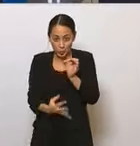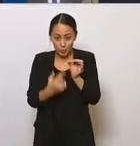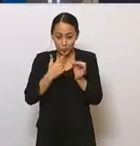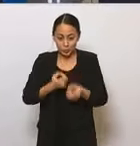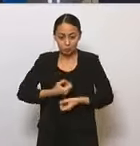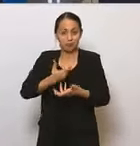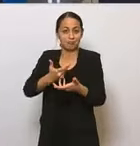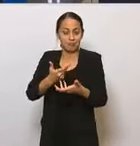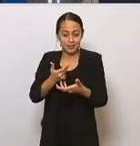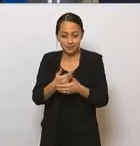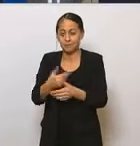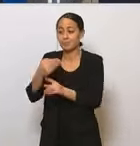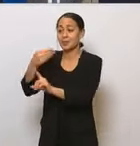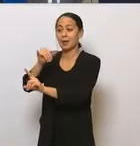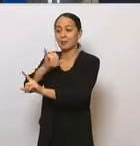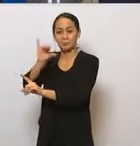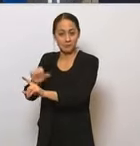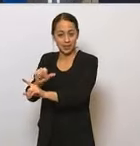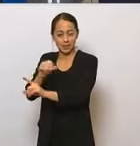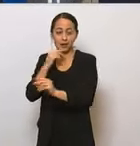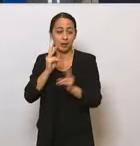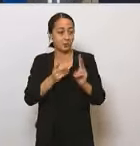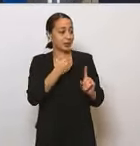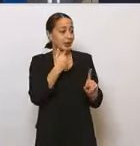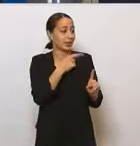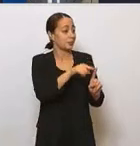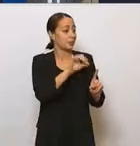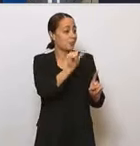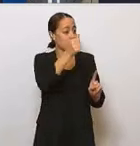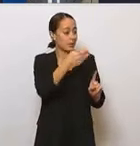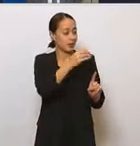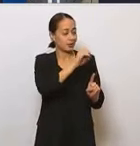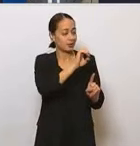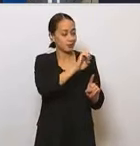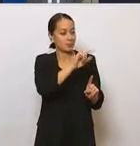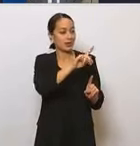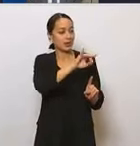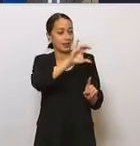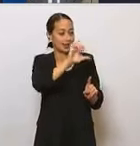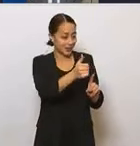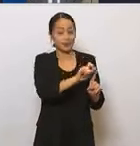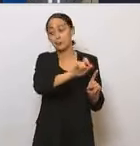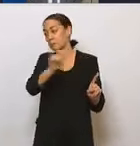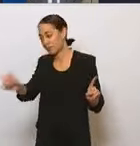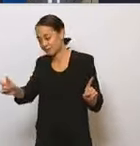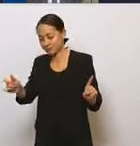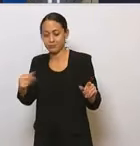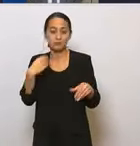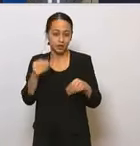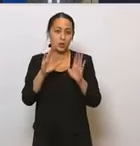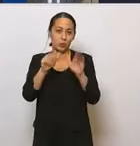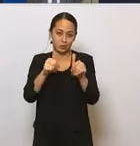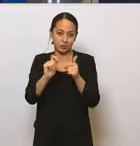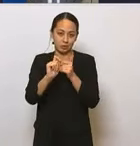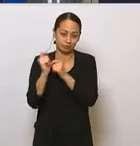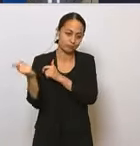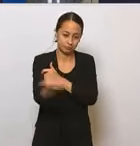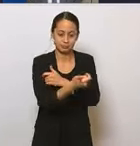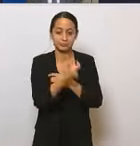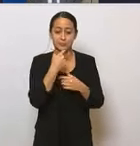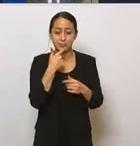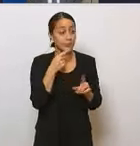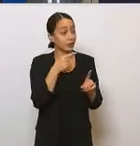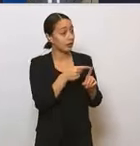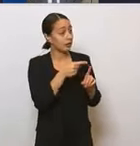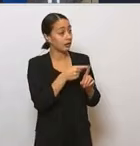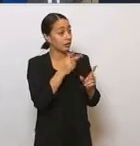Comme Maya vient de parler, je vais demander à Megan de parler d'abord. Et puis après ça, Maya, puis nous continuerons. Megan, do you have a last few